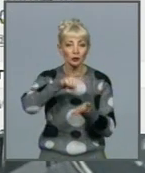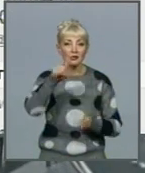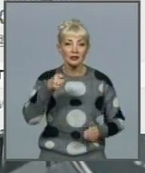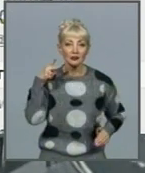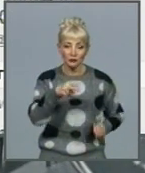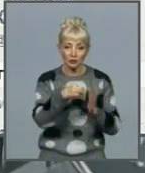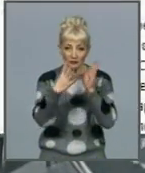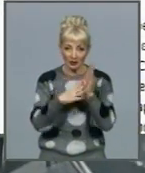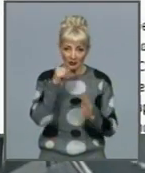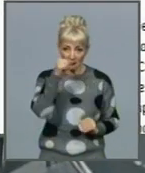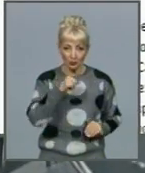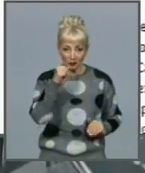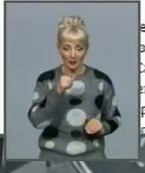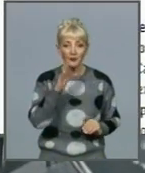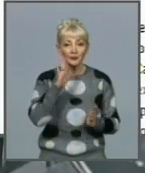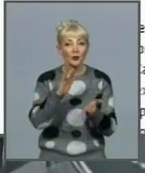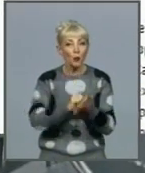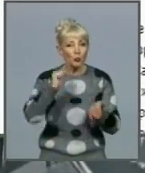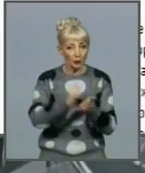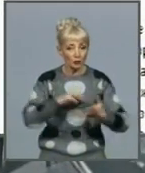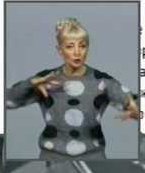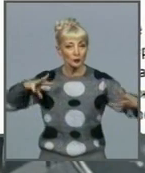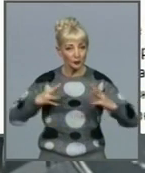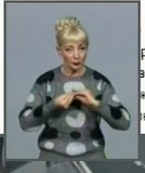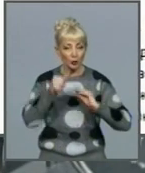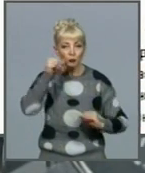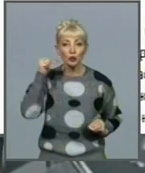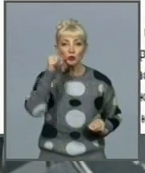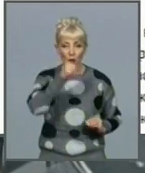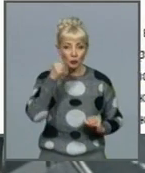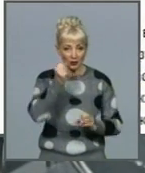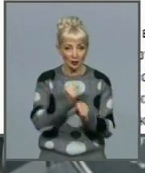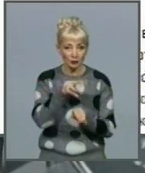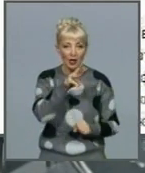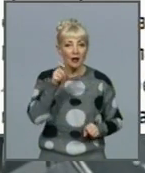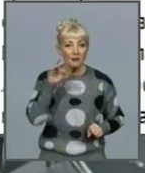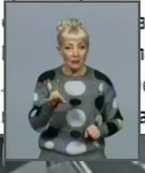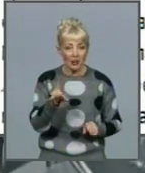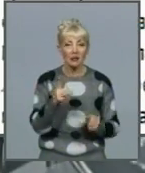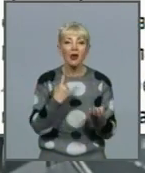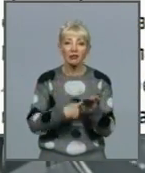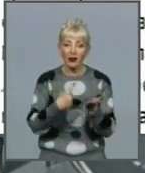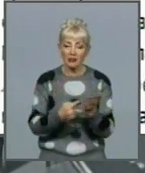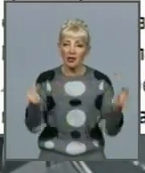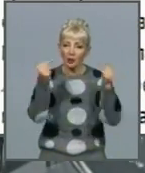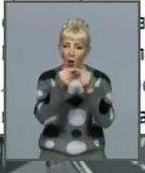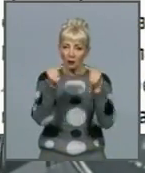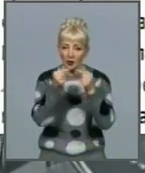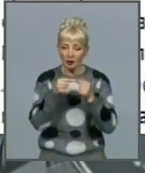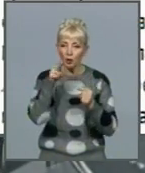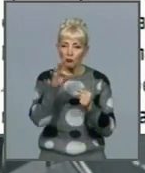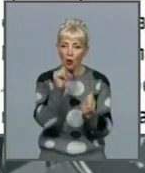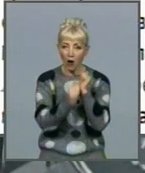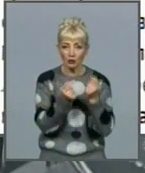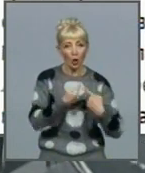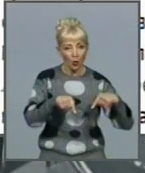рік. У публікації, підбиваючи підсумки минулорічної роботи, мер навів виключно конкретику по кожній з галузей. І кожна з